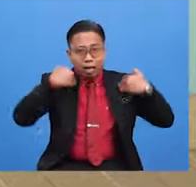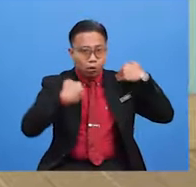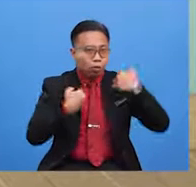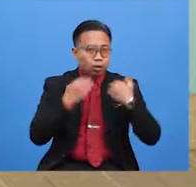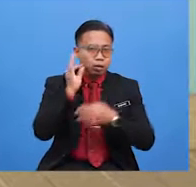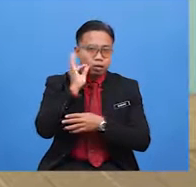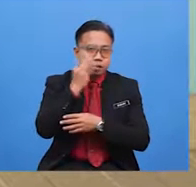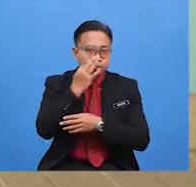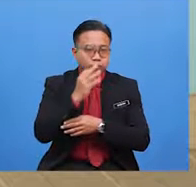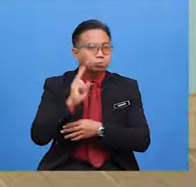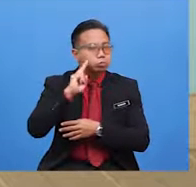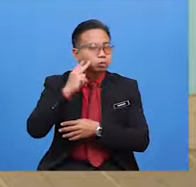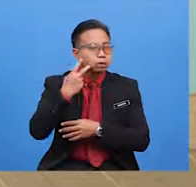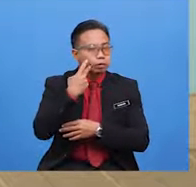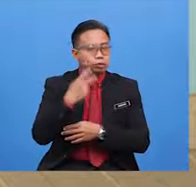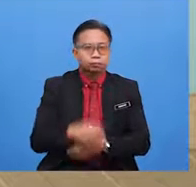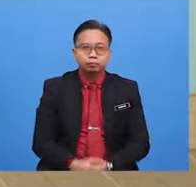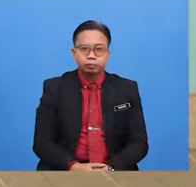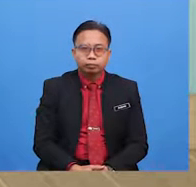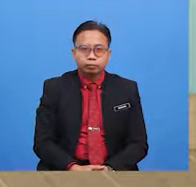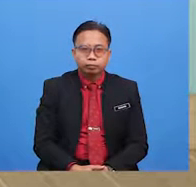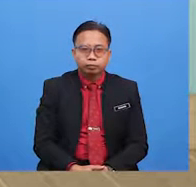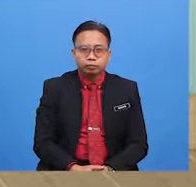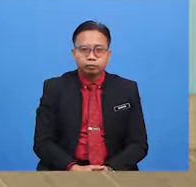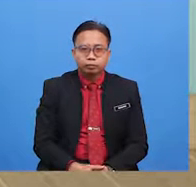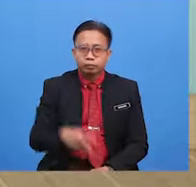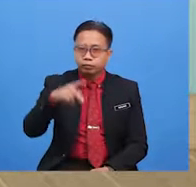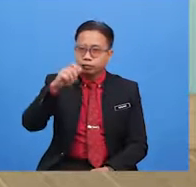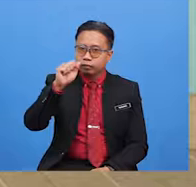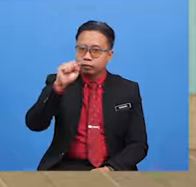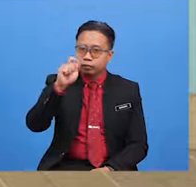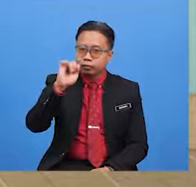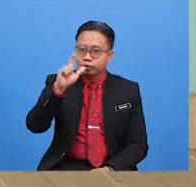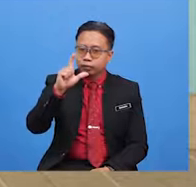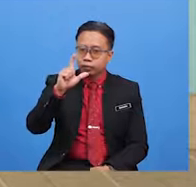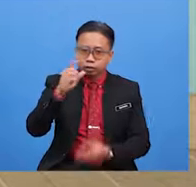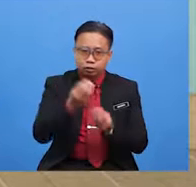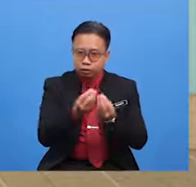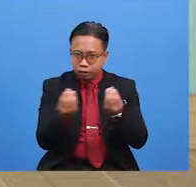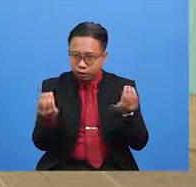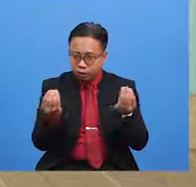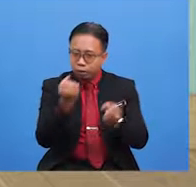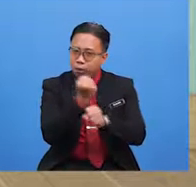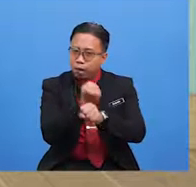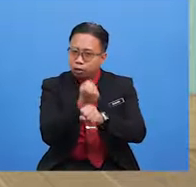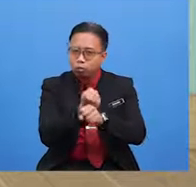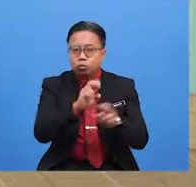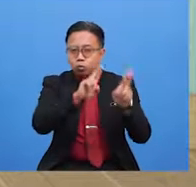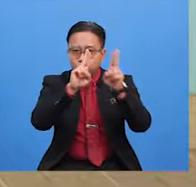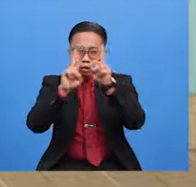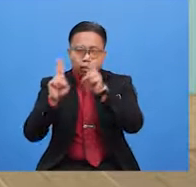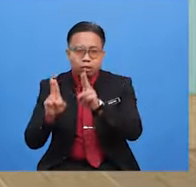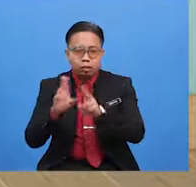buah-buahan, sayur-sayuran, pasir, batu, udara